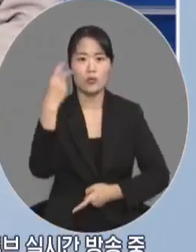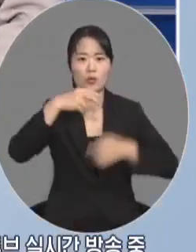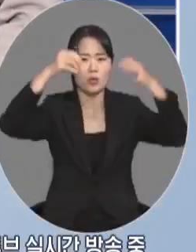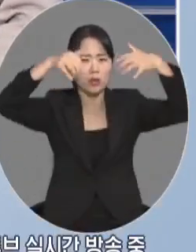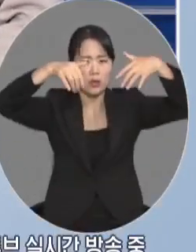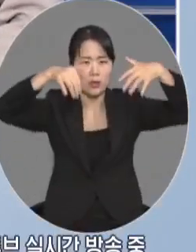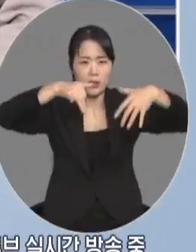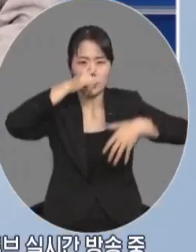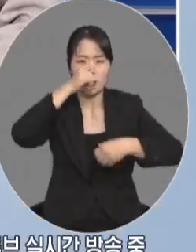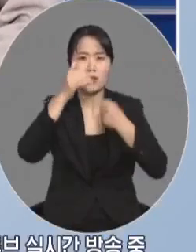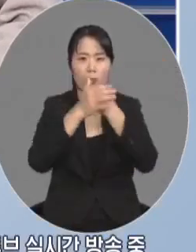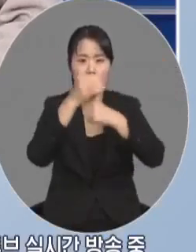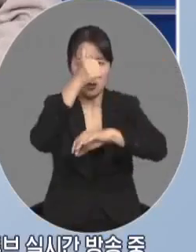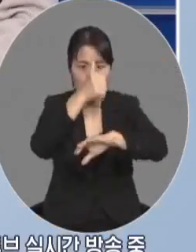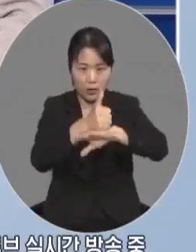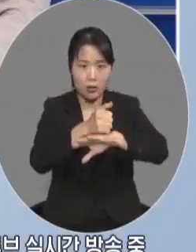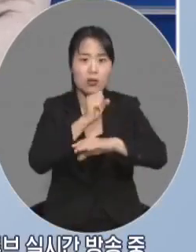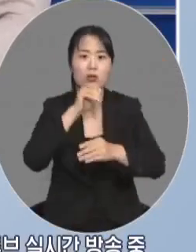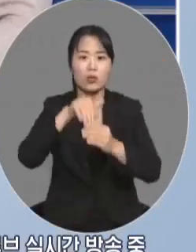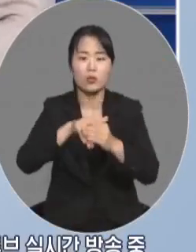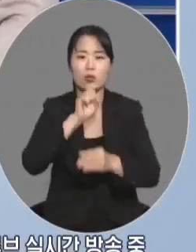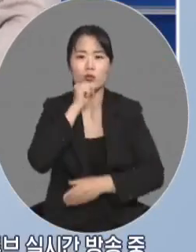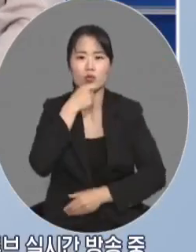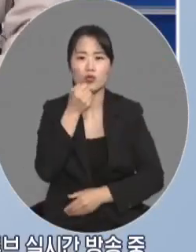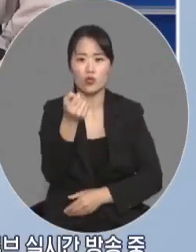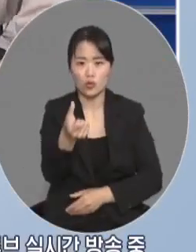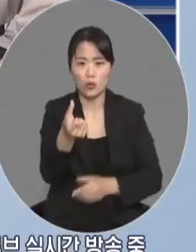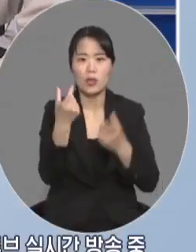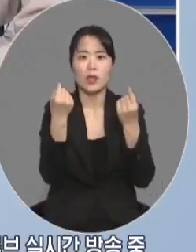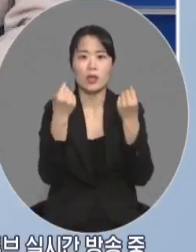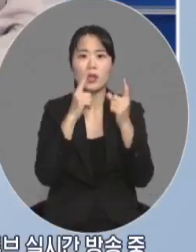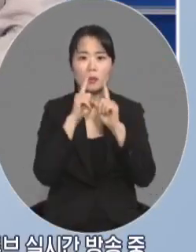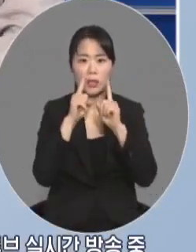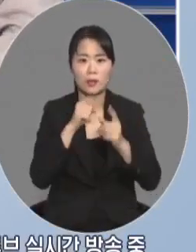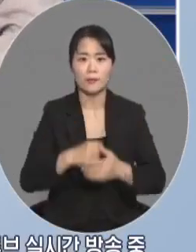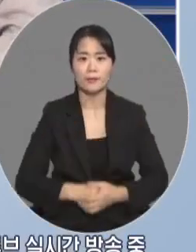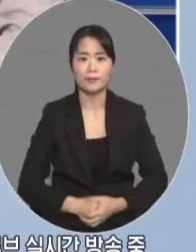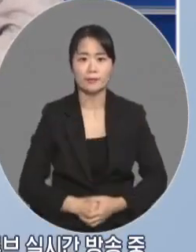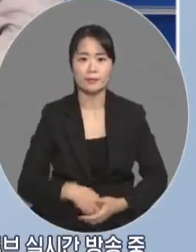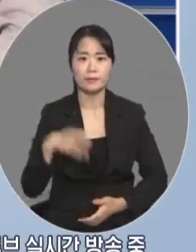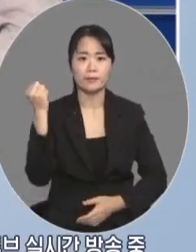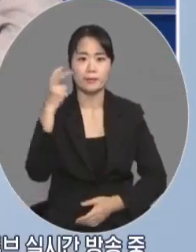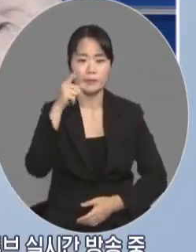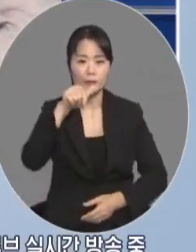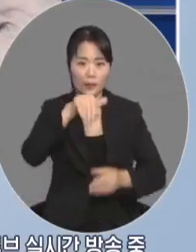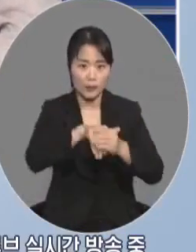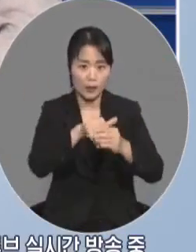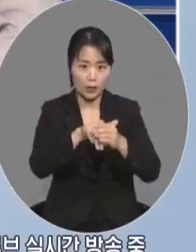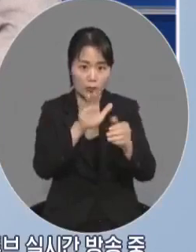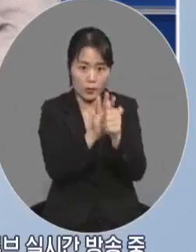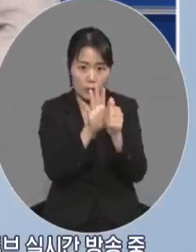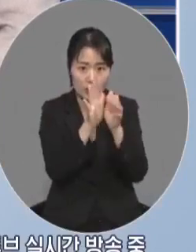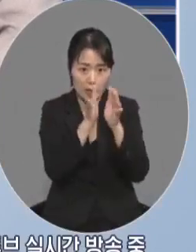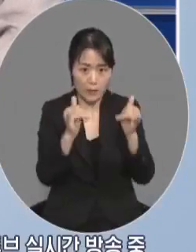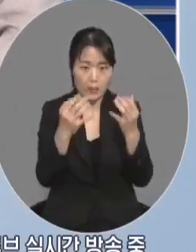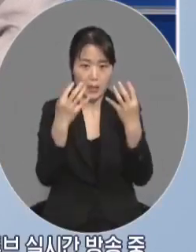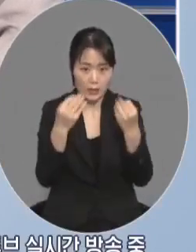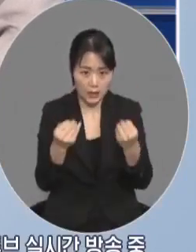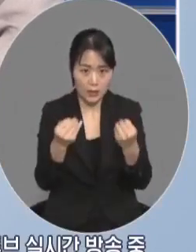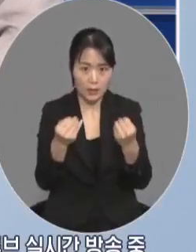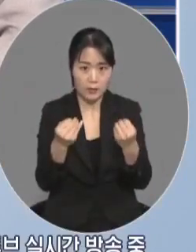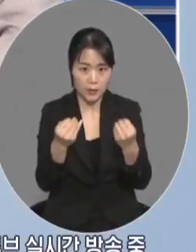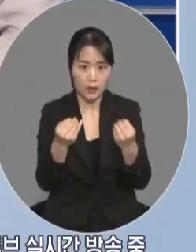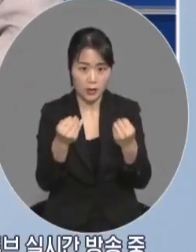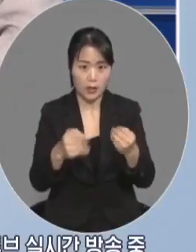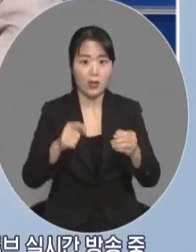더해져서 결과적으로 낮은 투표율이 나왔다고 분석이 됩니다. 교육감 당선인을 지지하는 유권자가 많아야 아무래도 교육행정